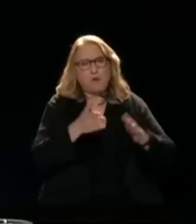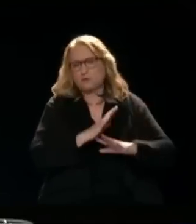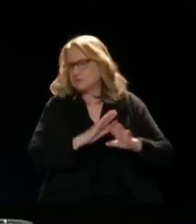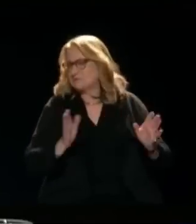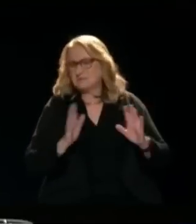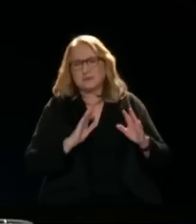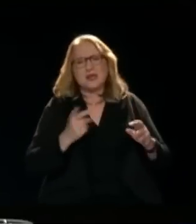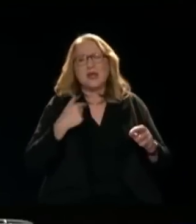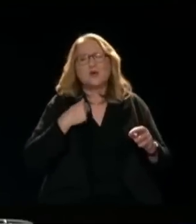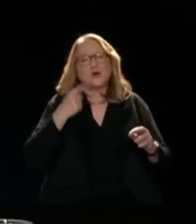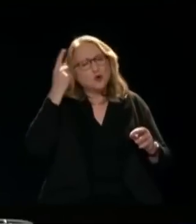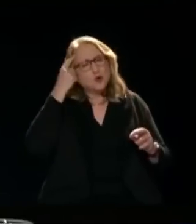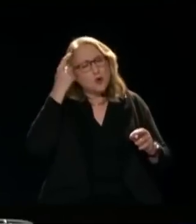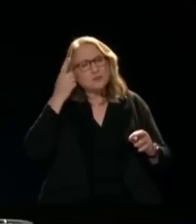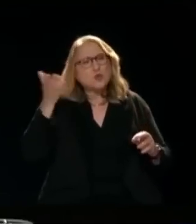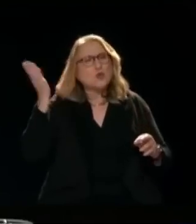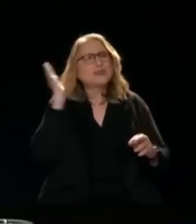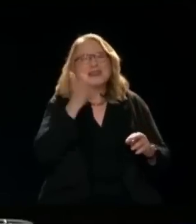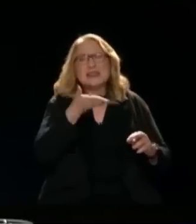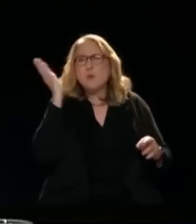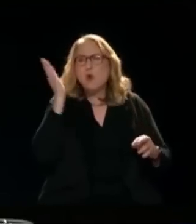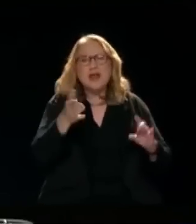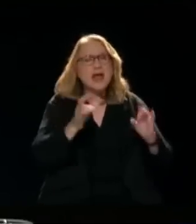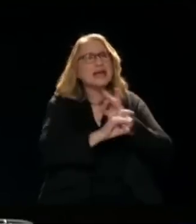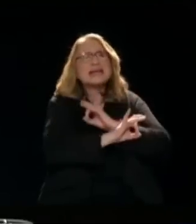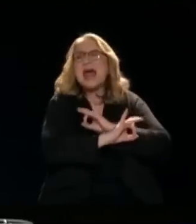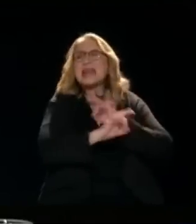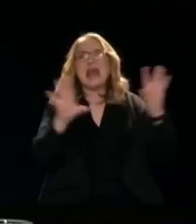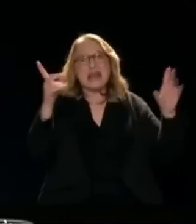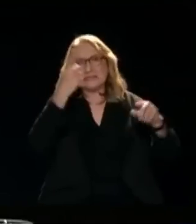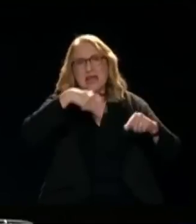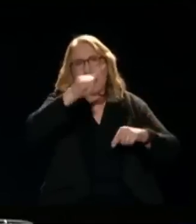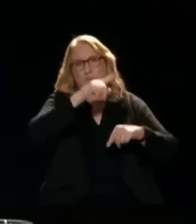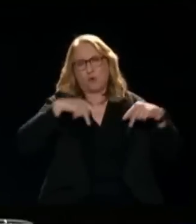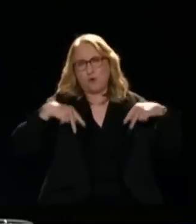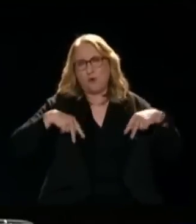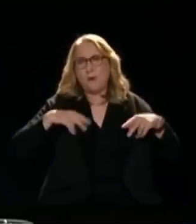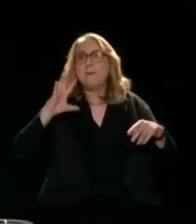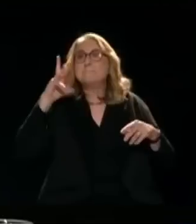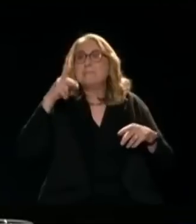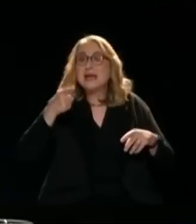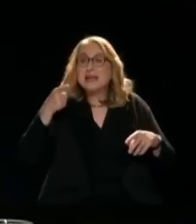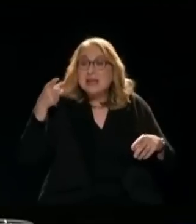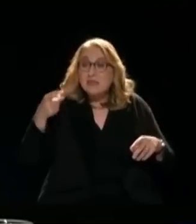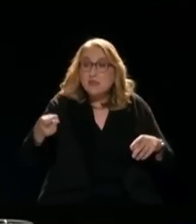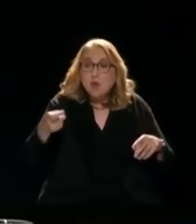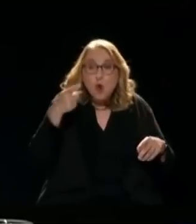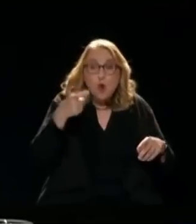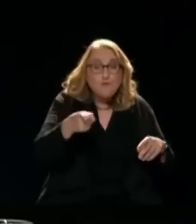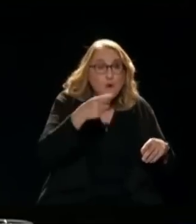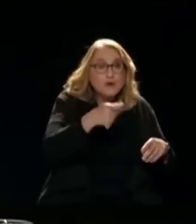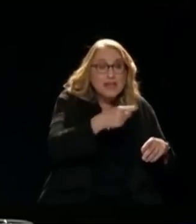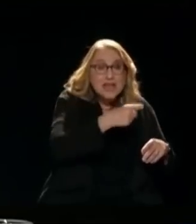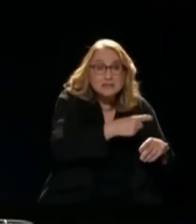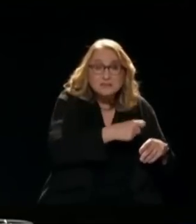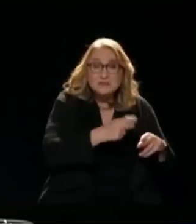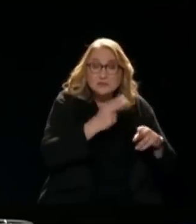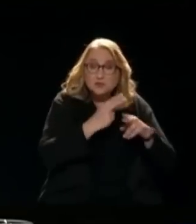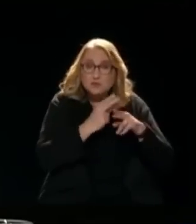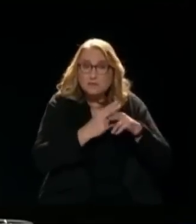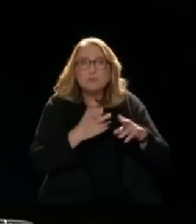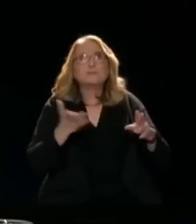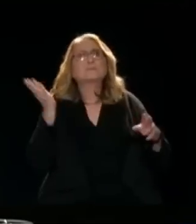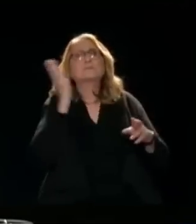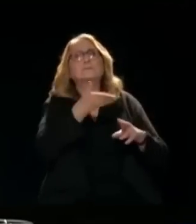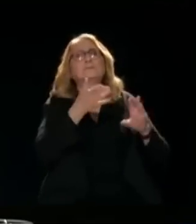μόνο η ατιμωρησία, αλλά το γεγονός ότι ακόμη και οι δολοφονίες επιφανών ανθρώπων. Στην έκθεση που